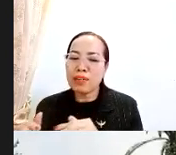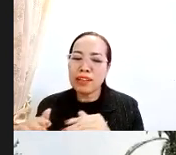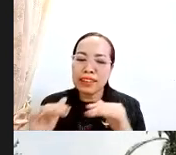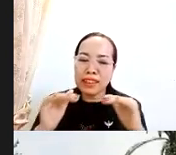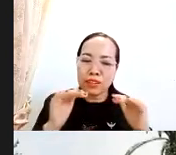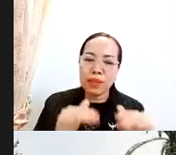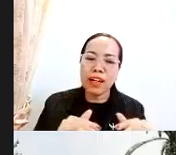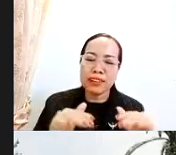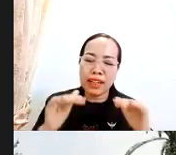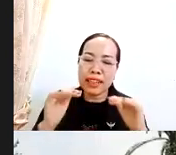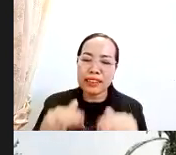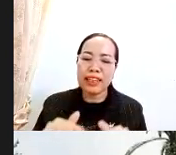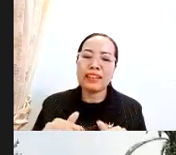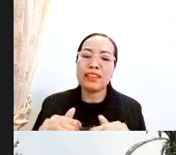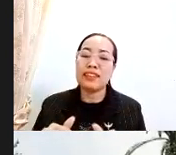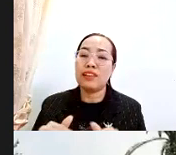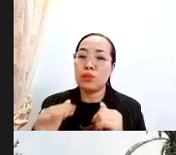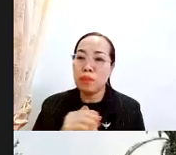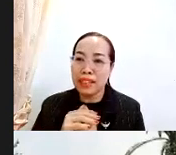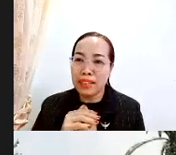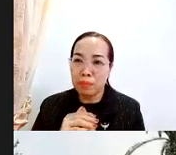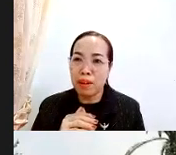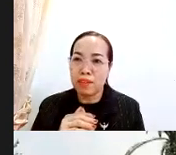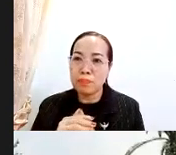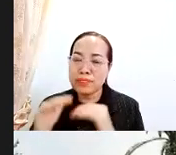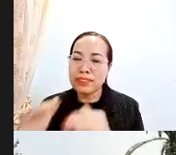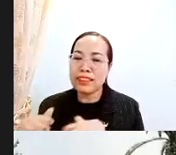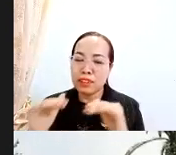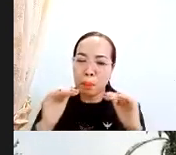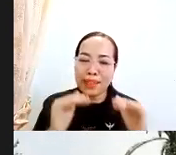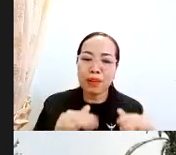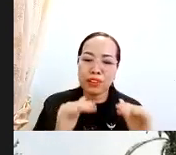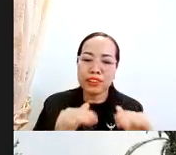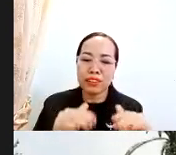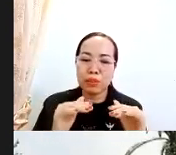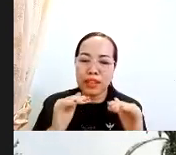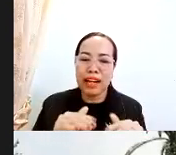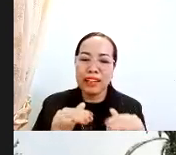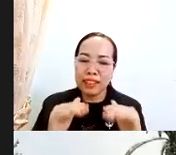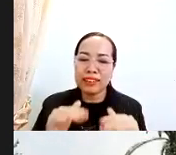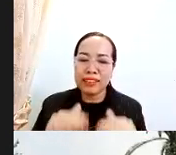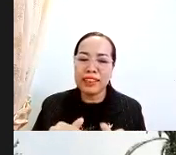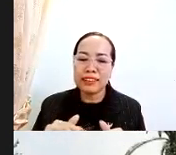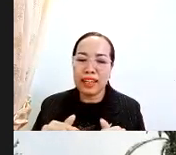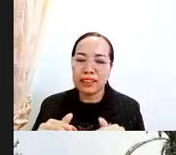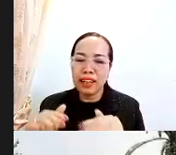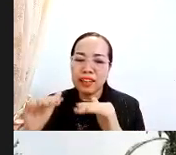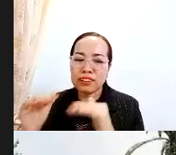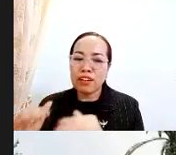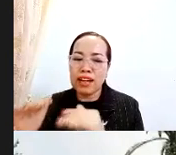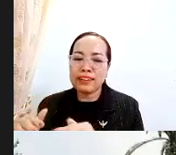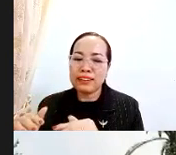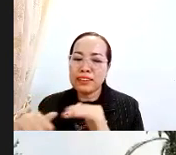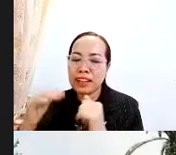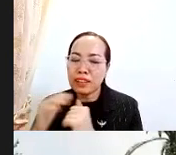đã cô đài hay thua hay tha đạch tha tơ tê tự tùa bàn là tập hỏi và sân gì nhóm đau cho chất tục đạc nơi tỷ nị chà